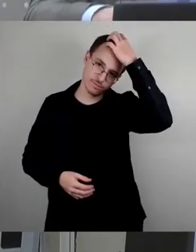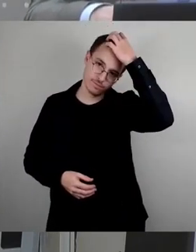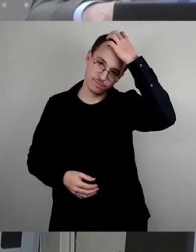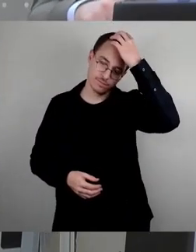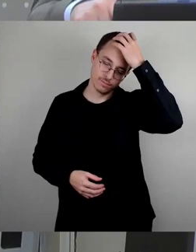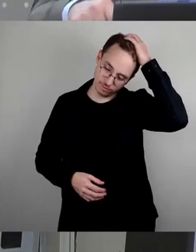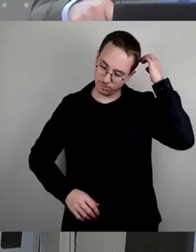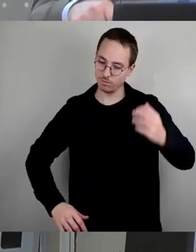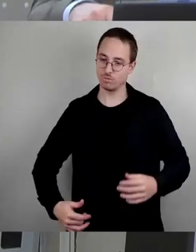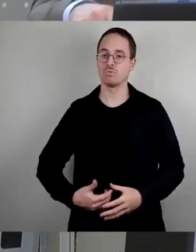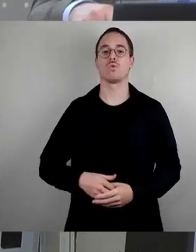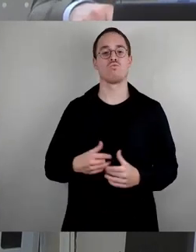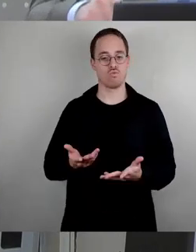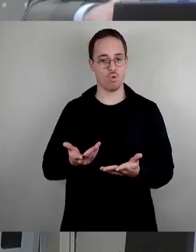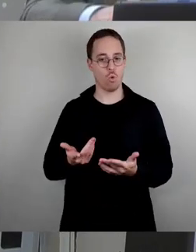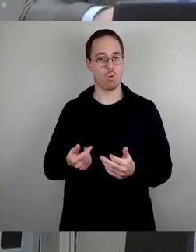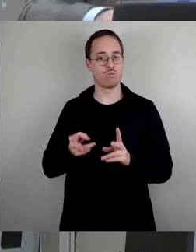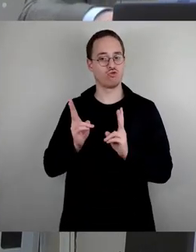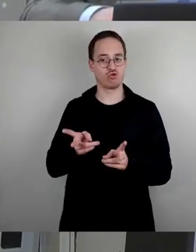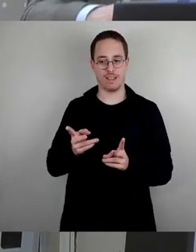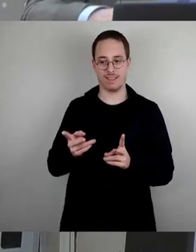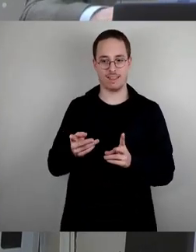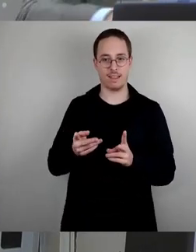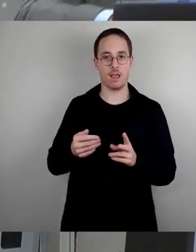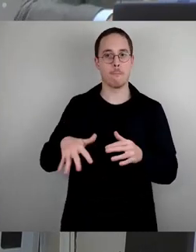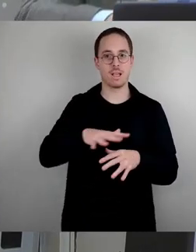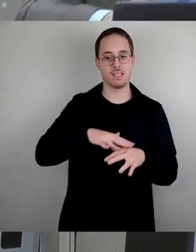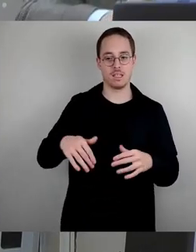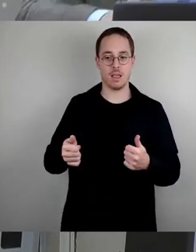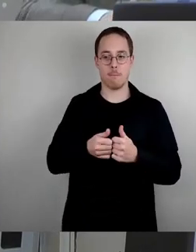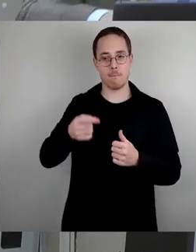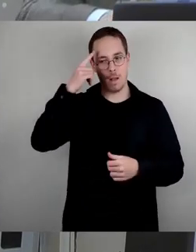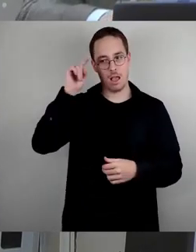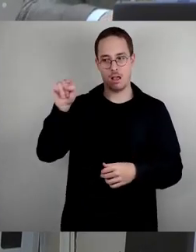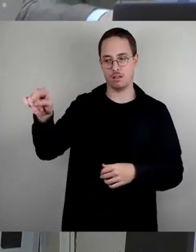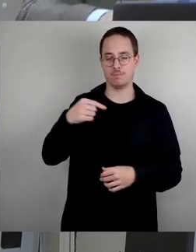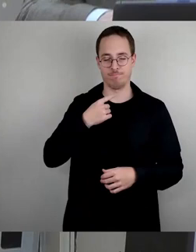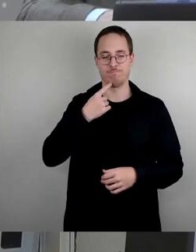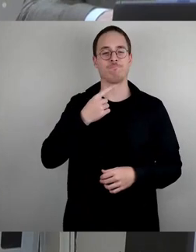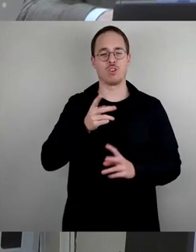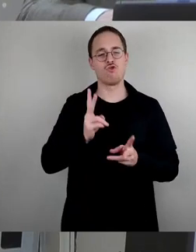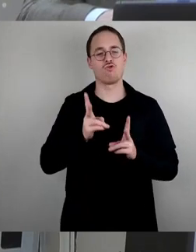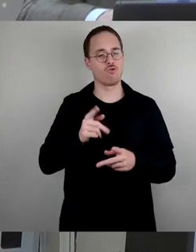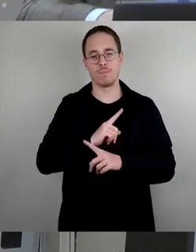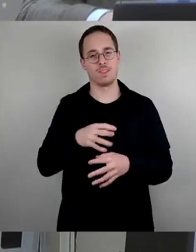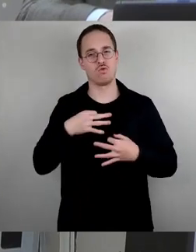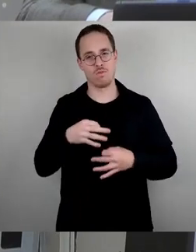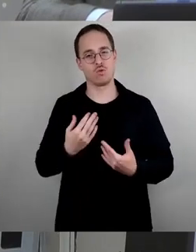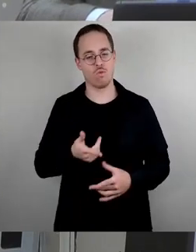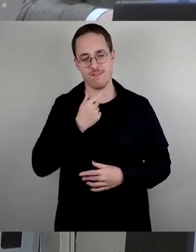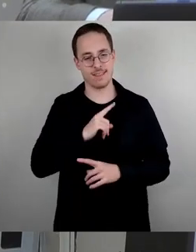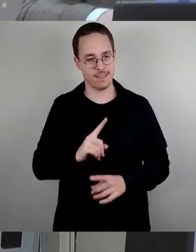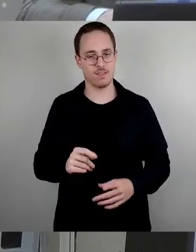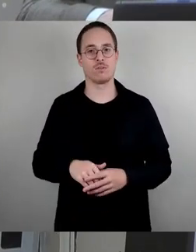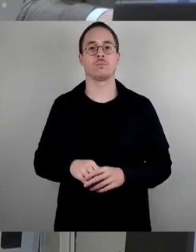Unmut gesorgt. Und dann im Prinzip wäre es ja mal eine Maßnahme, wenn man im Prinzip eine Verkehrswende verkündet, dass man endlich mal diese Straßenbahn bis